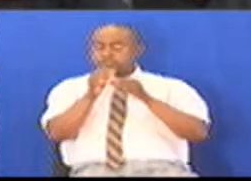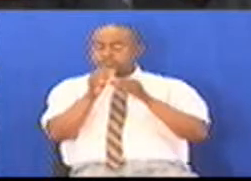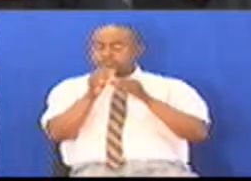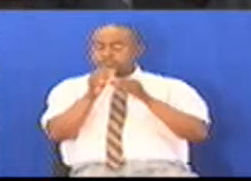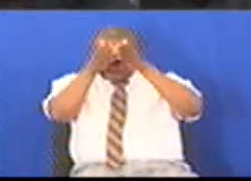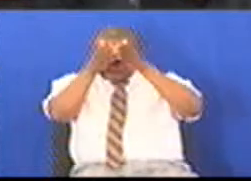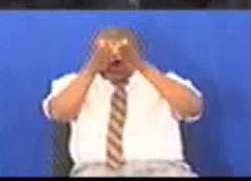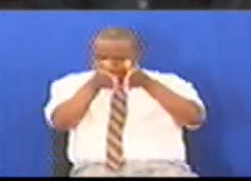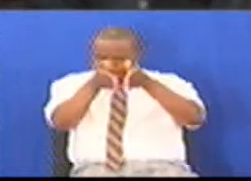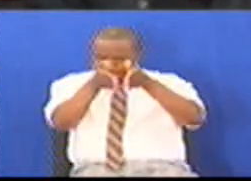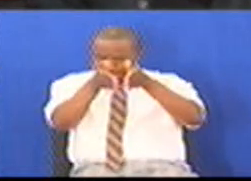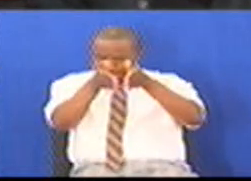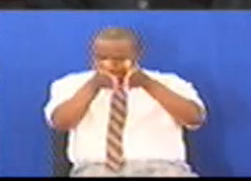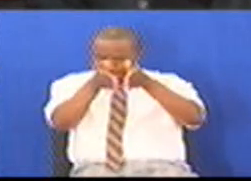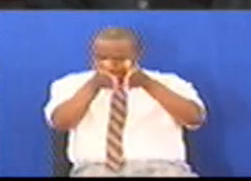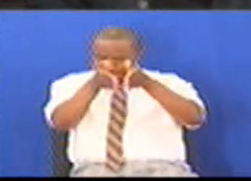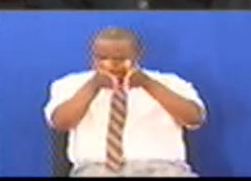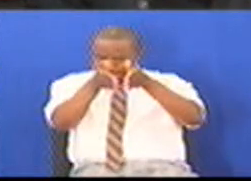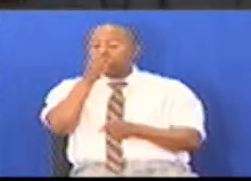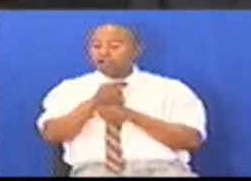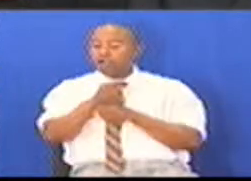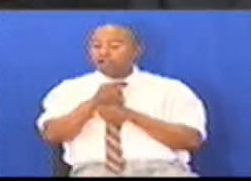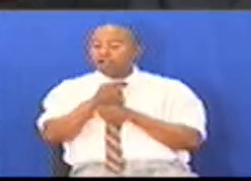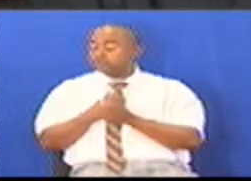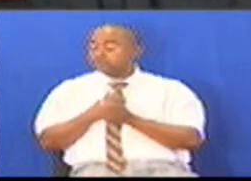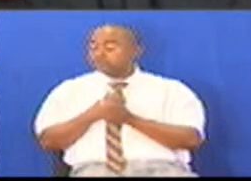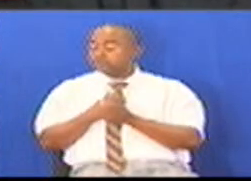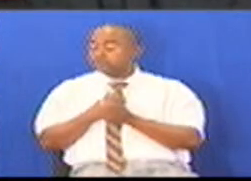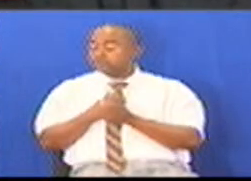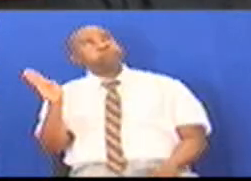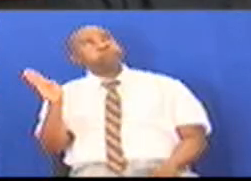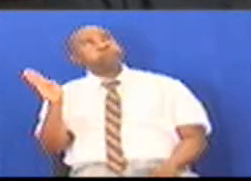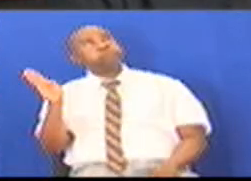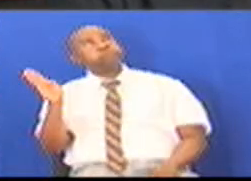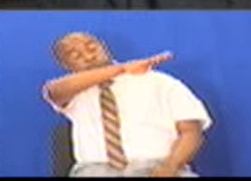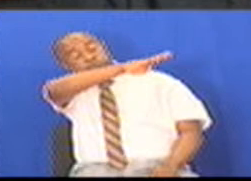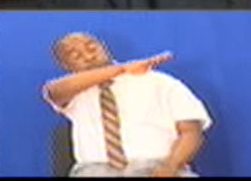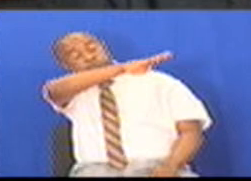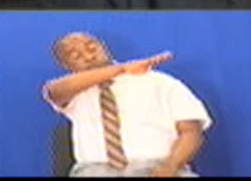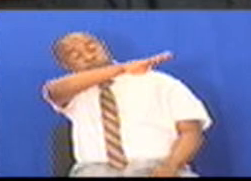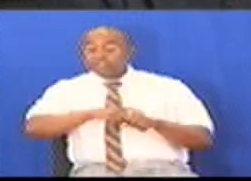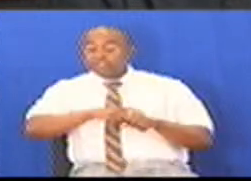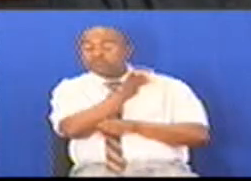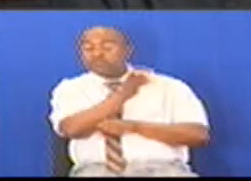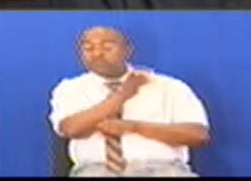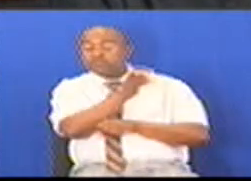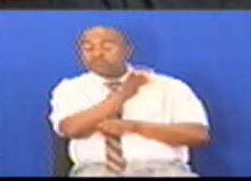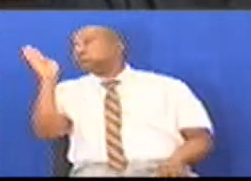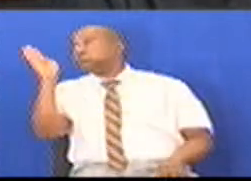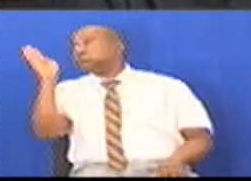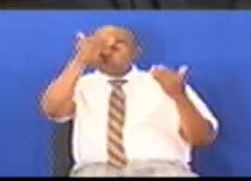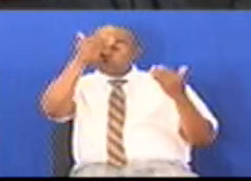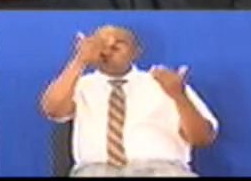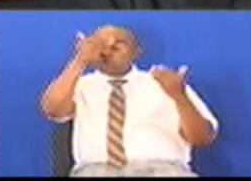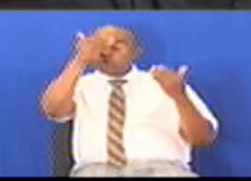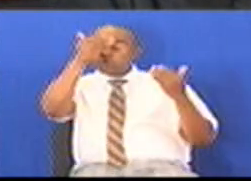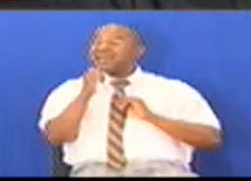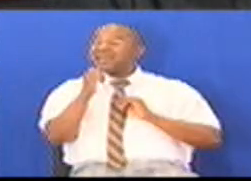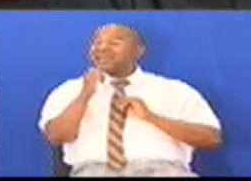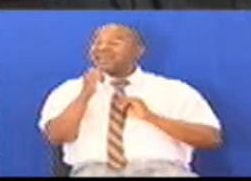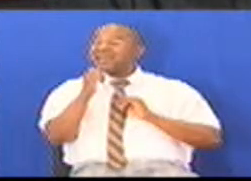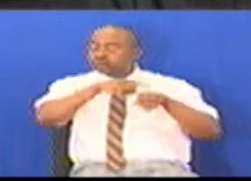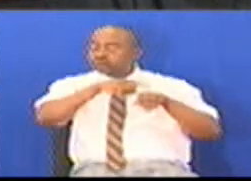utayari wao kufanya kazi tangu asubuhi mpaka jioni na wakati mwingine mpaka usiku. Jana tumefanya mpaka saa 6